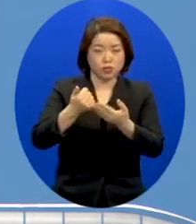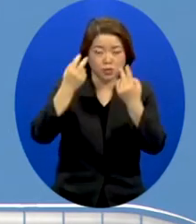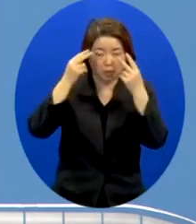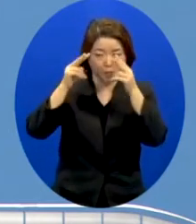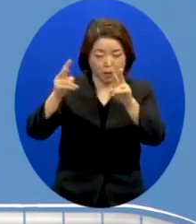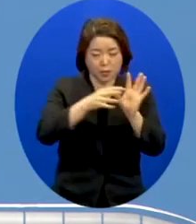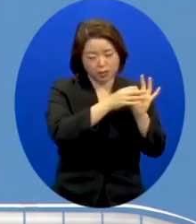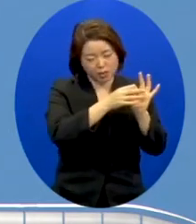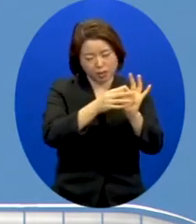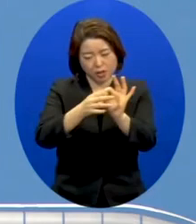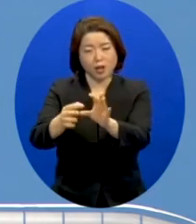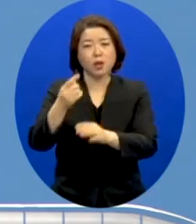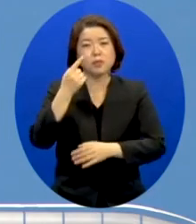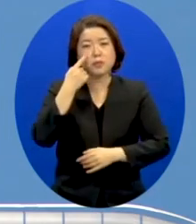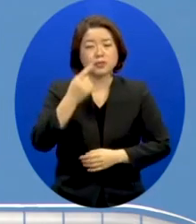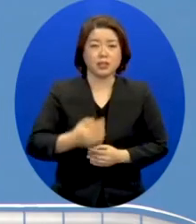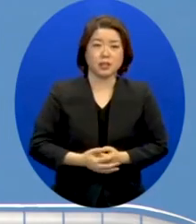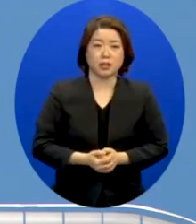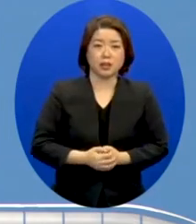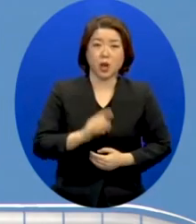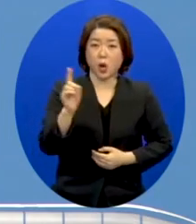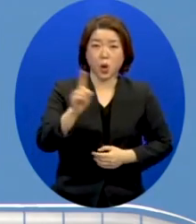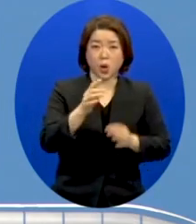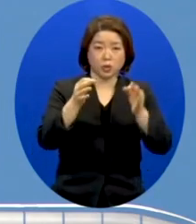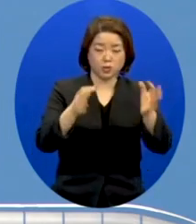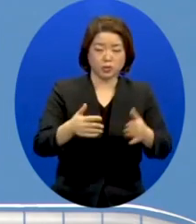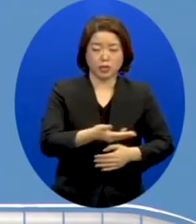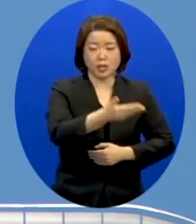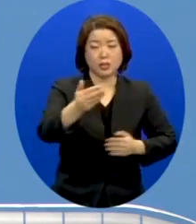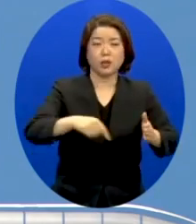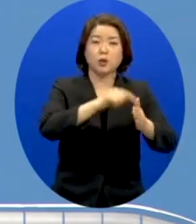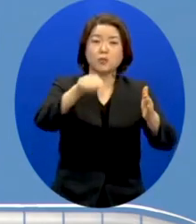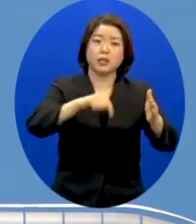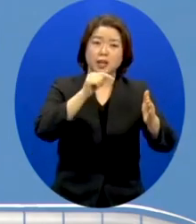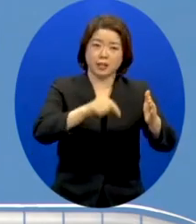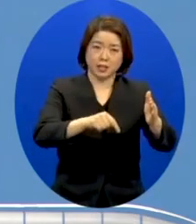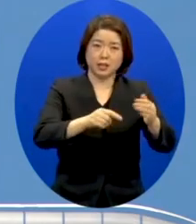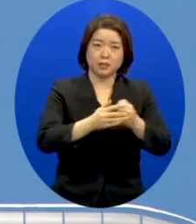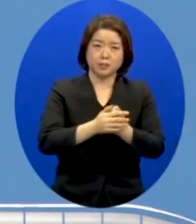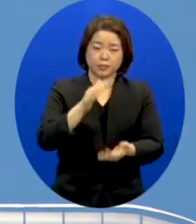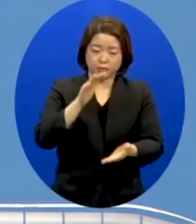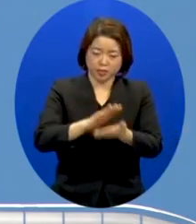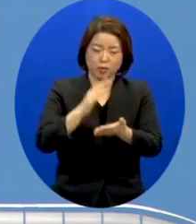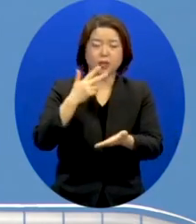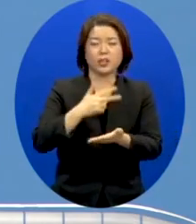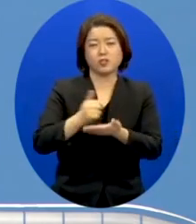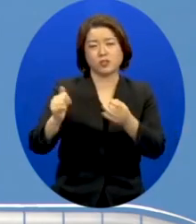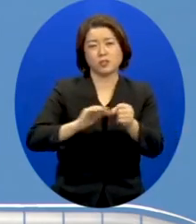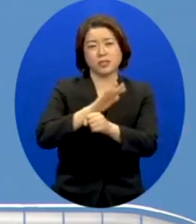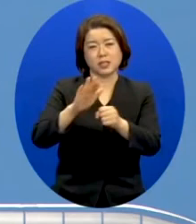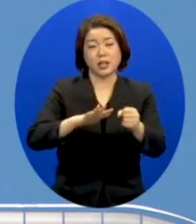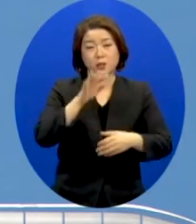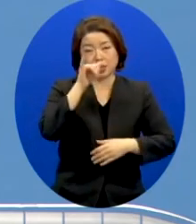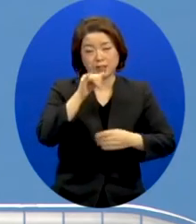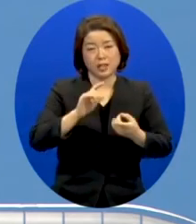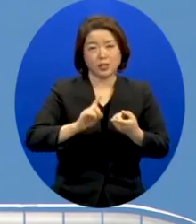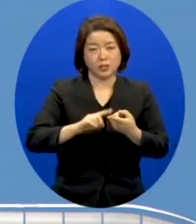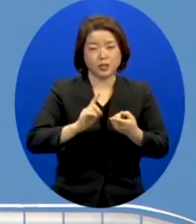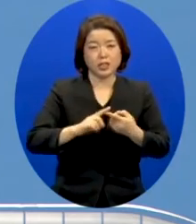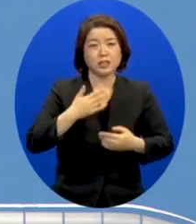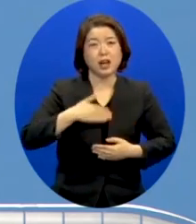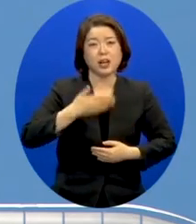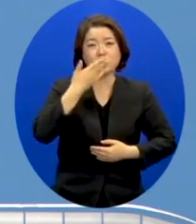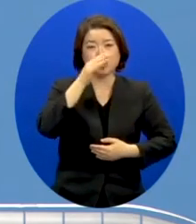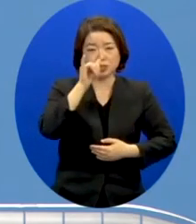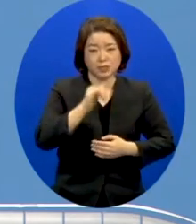가보세요 어느 순간에 여러분 안에 뜨겁게 주님을 사랑하고 있음을 알게 됩니다